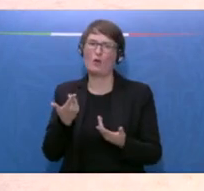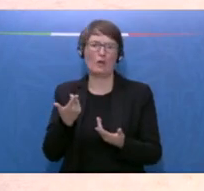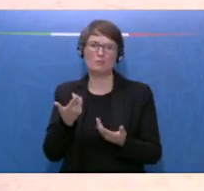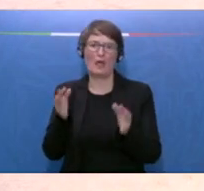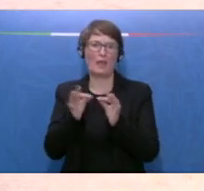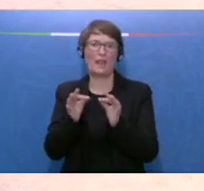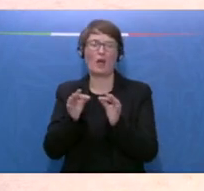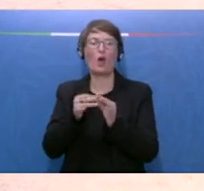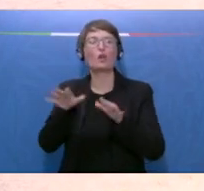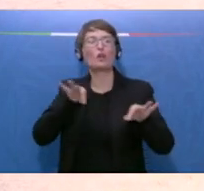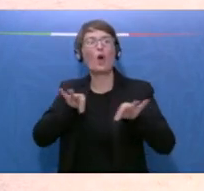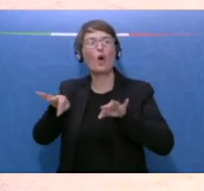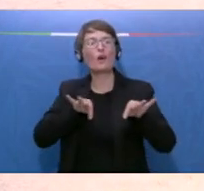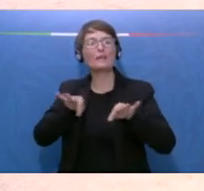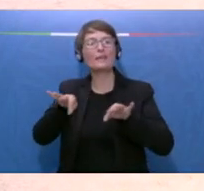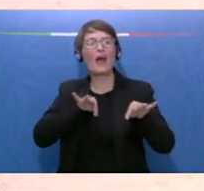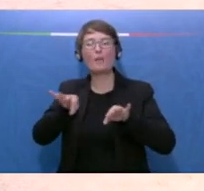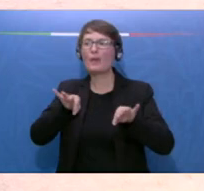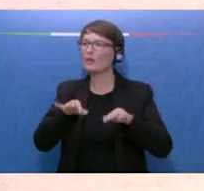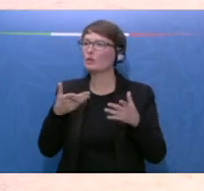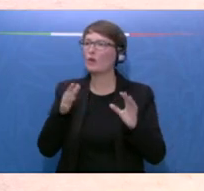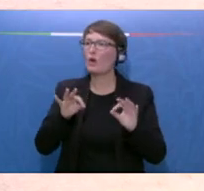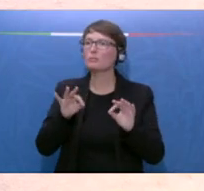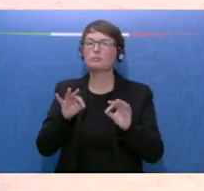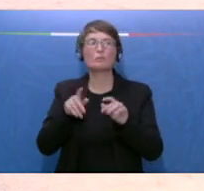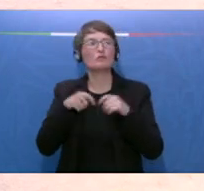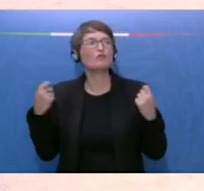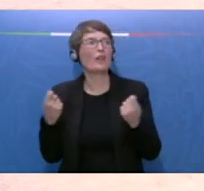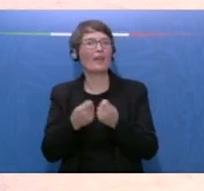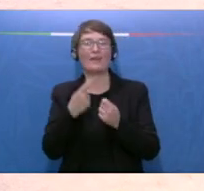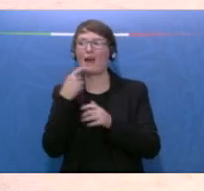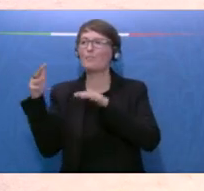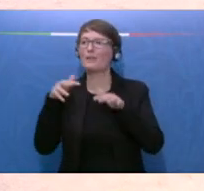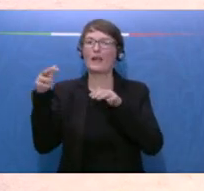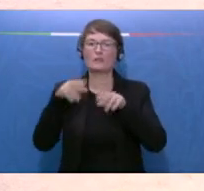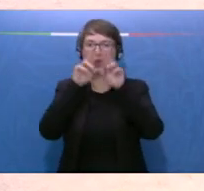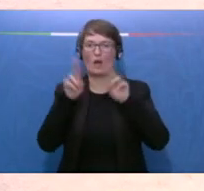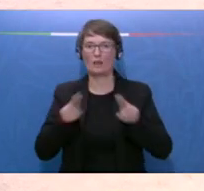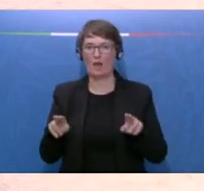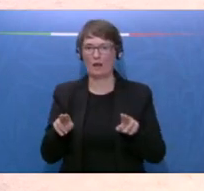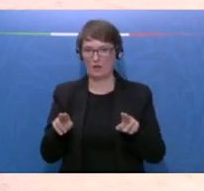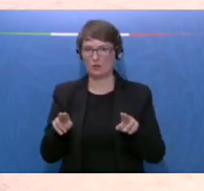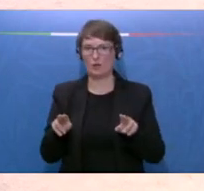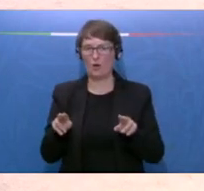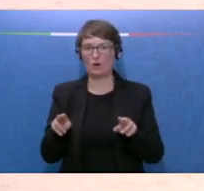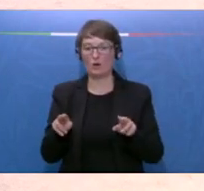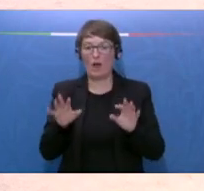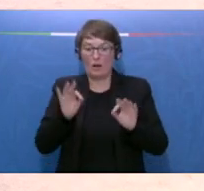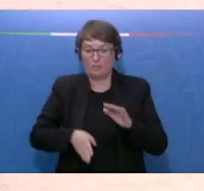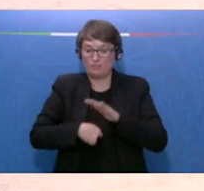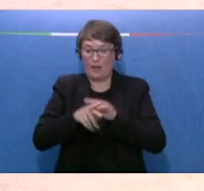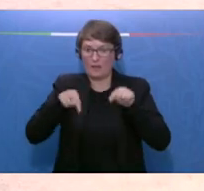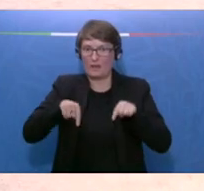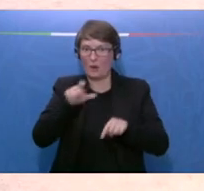risposta per ciò che riguarda la migrazione internazionale a cominciare da quello che sta avvenendo da noi dove noi siamo stati